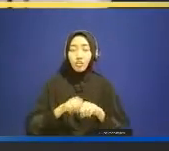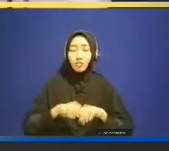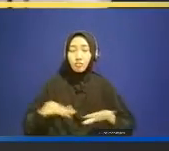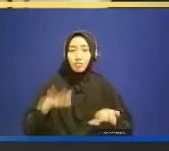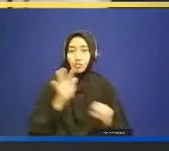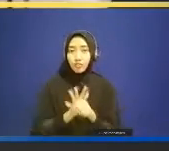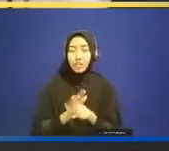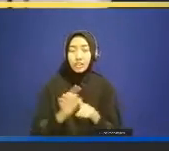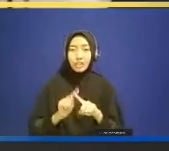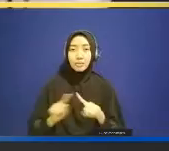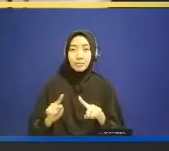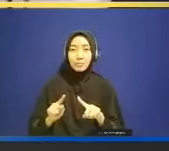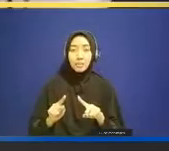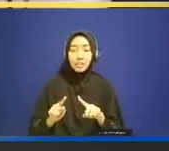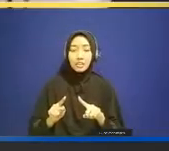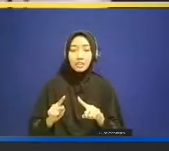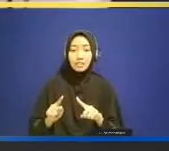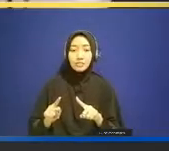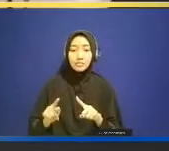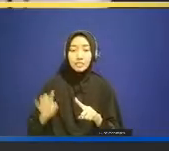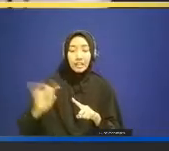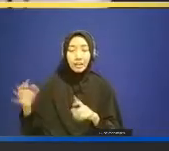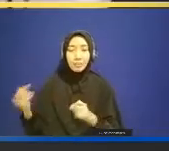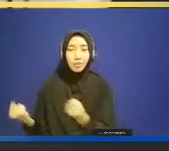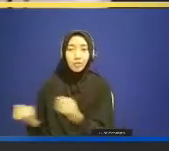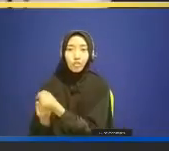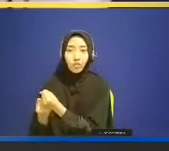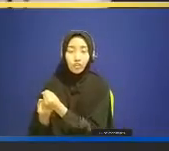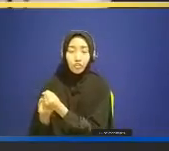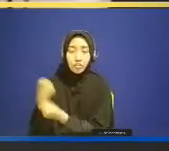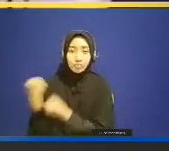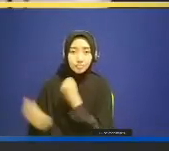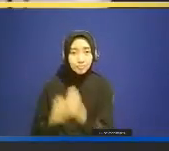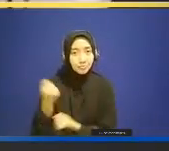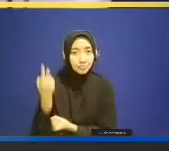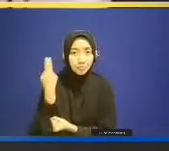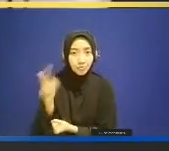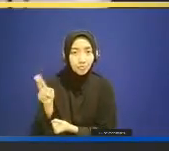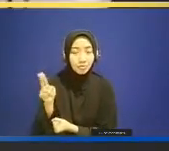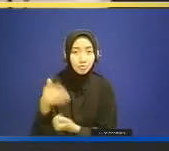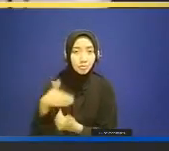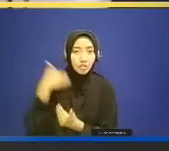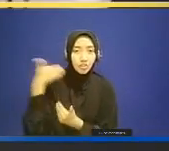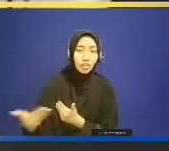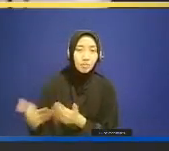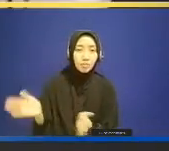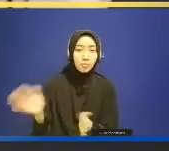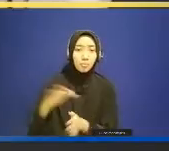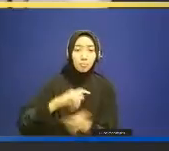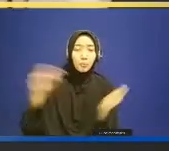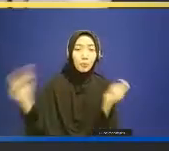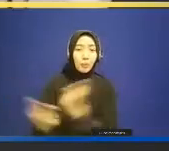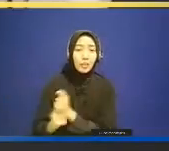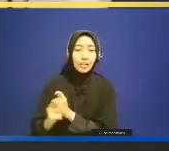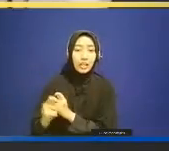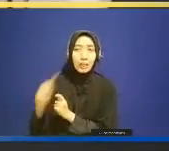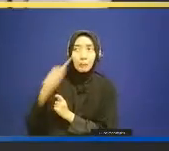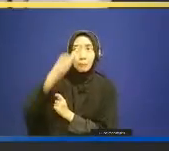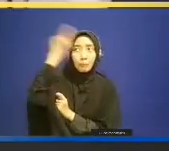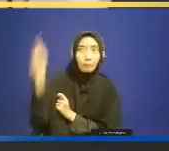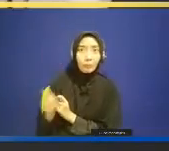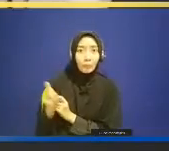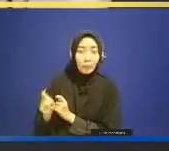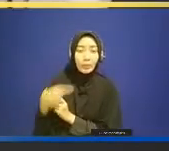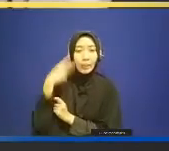juga pendukung beberapa upaya untuk melakukan pemulihan yang memang tanda-tandanya sudah